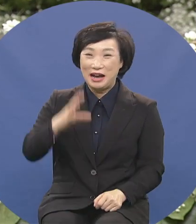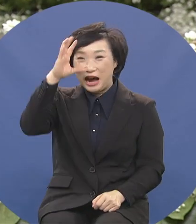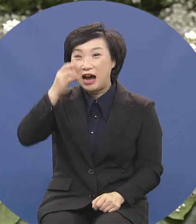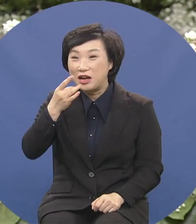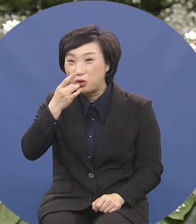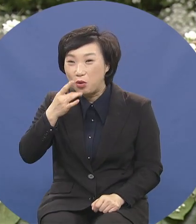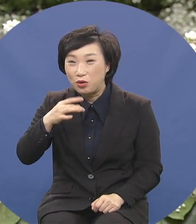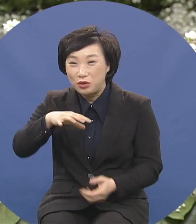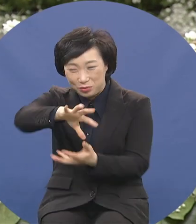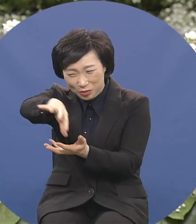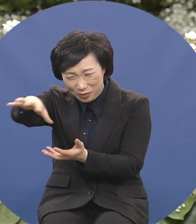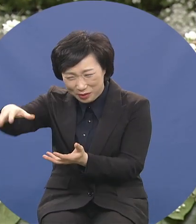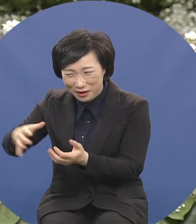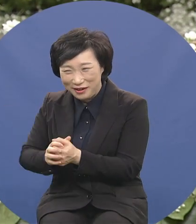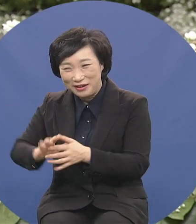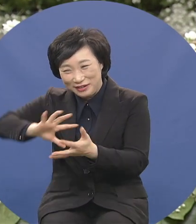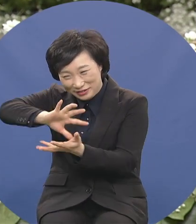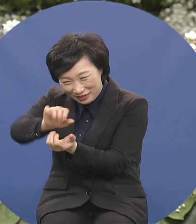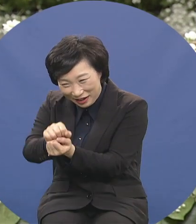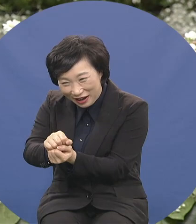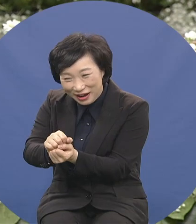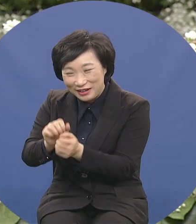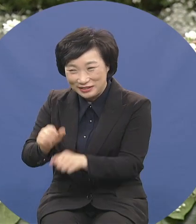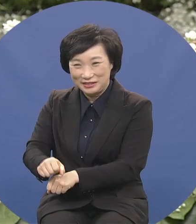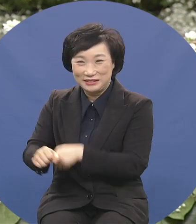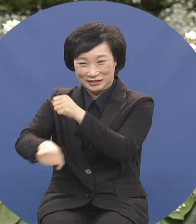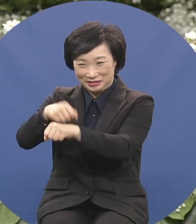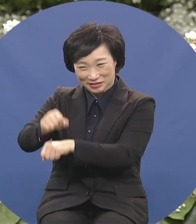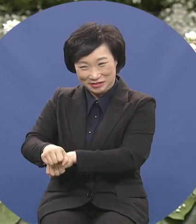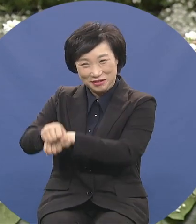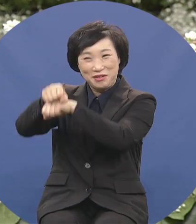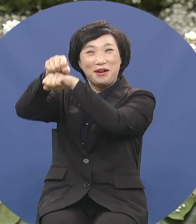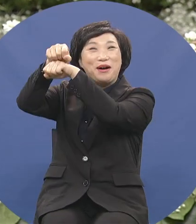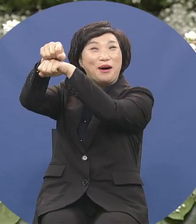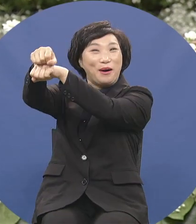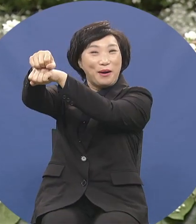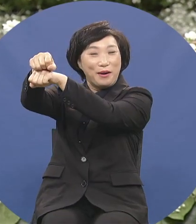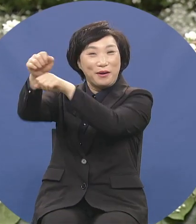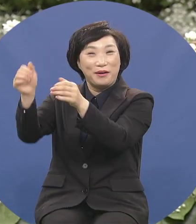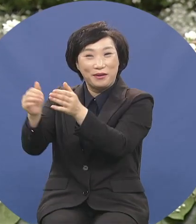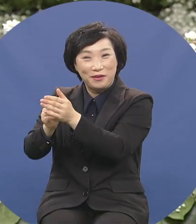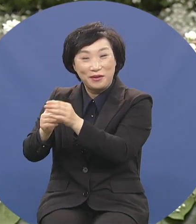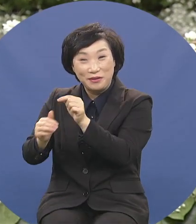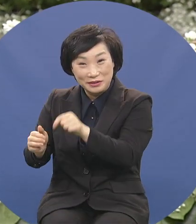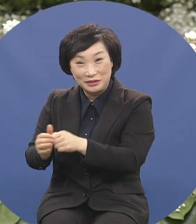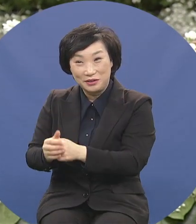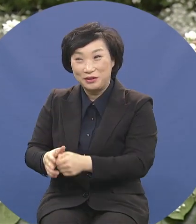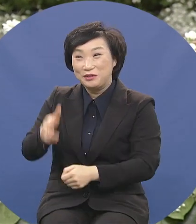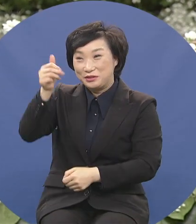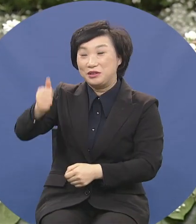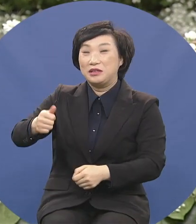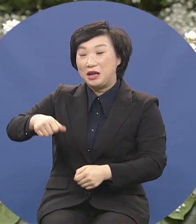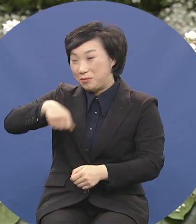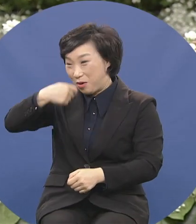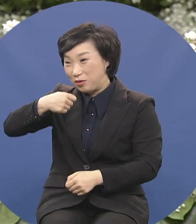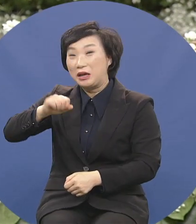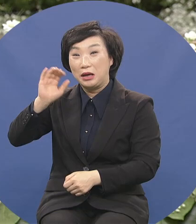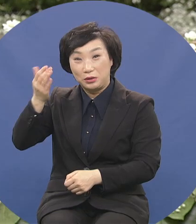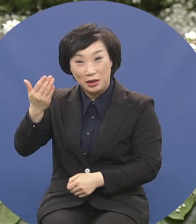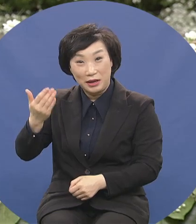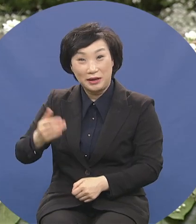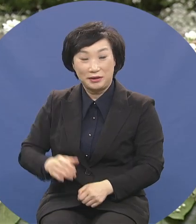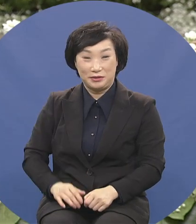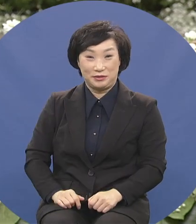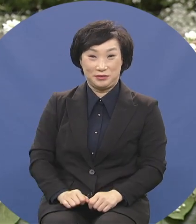알곡은 알뜰하게 곡간에 잘 들여 주인의 양식이 되게 하고